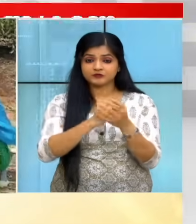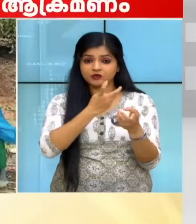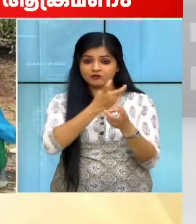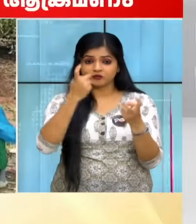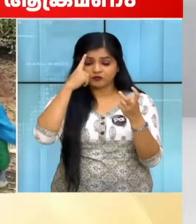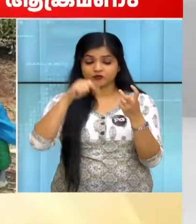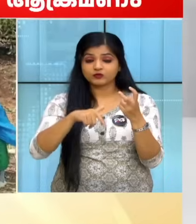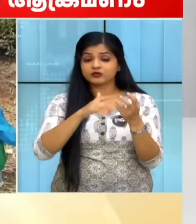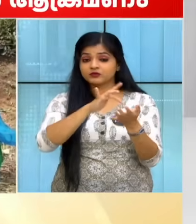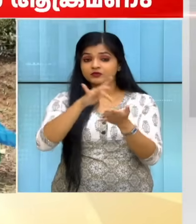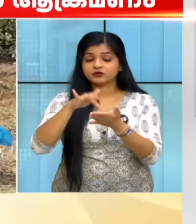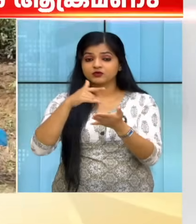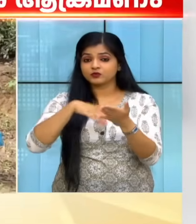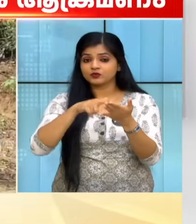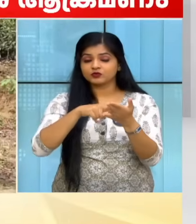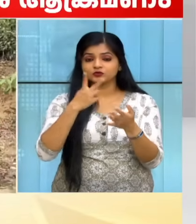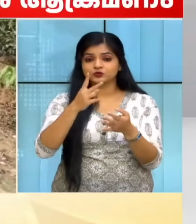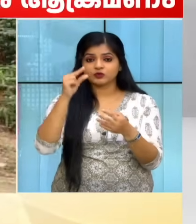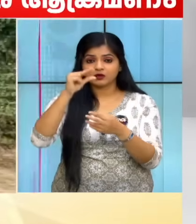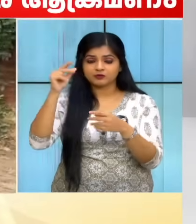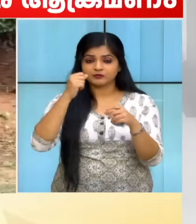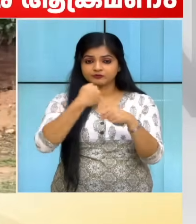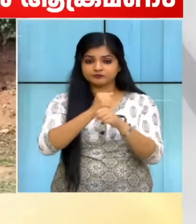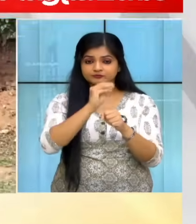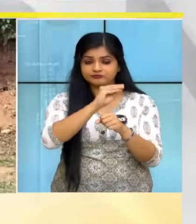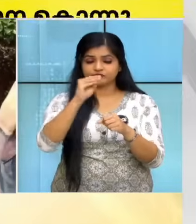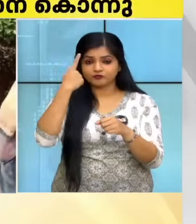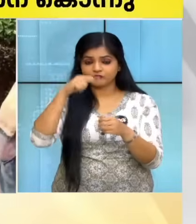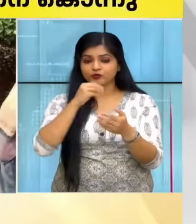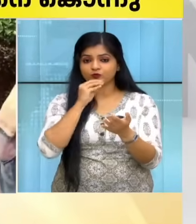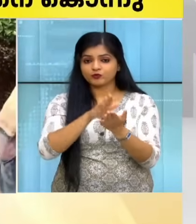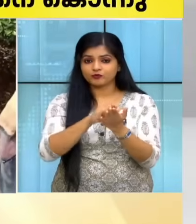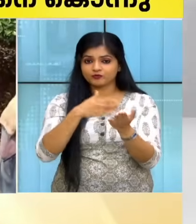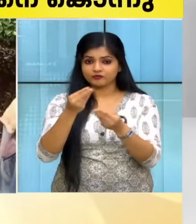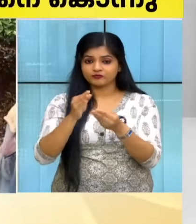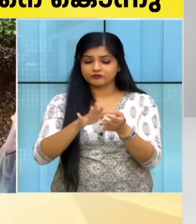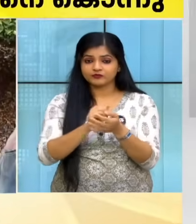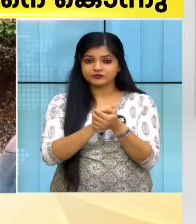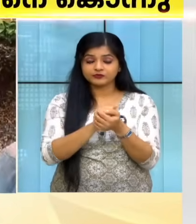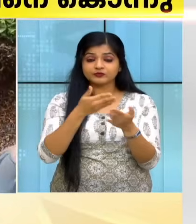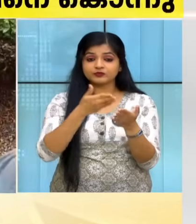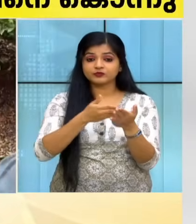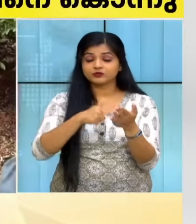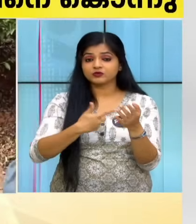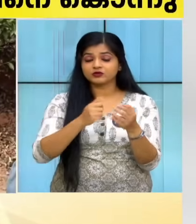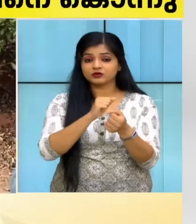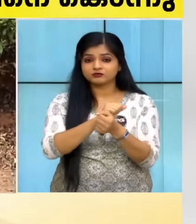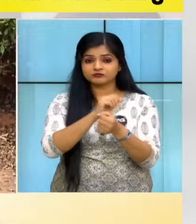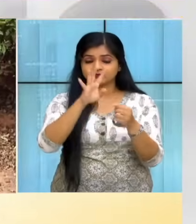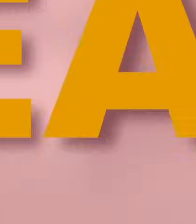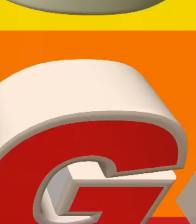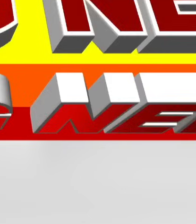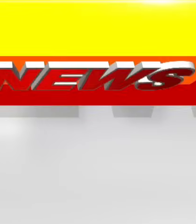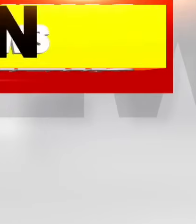2 ക്യാമറകൾ സ്ഥാപിക്കുമെന്നുള്ളതാണ് നൽകിയിരിക്കുന്ന ഉറപ്പ്. എന്തായാലും ഇതിനെ കൂട് വെച്ച് പിടികൂടണമെന്നുള്ള